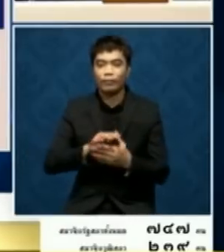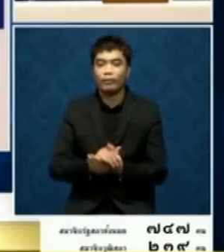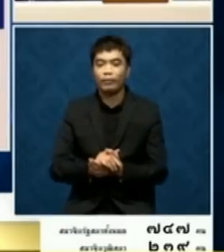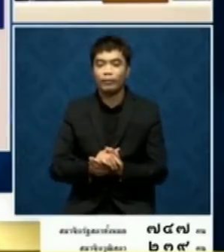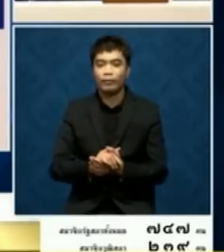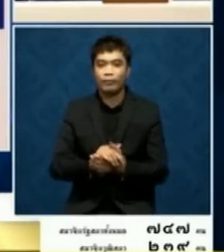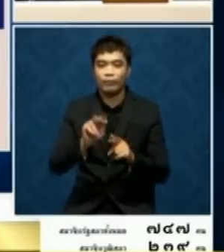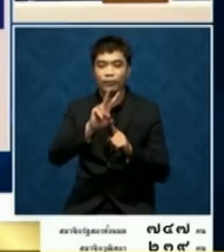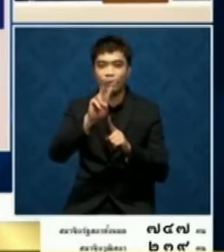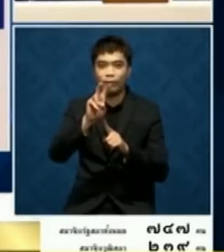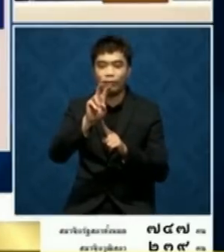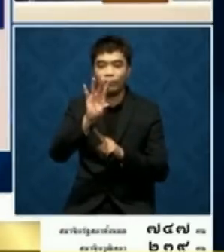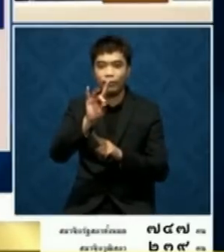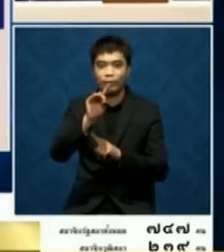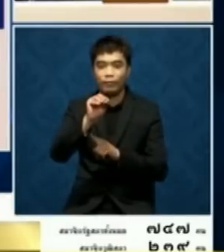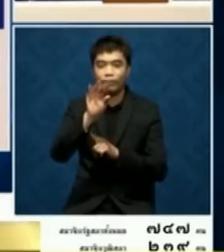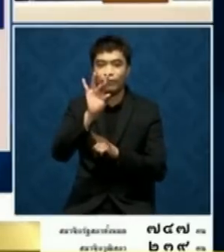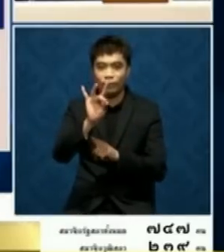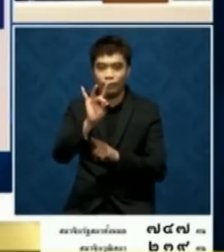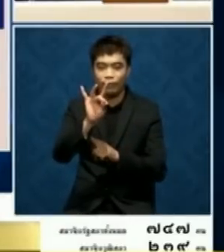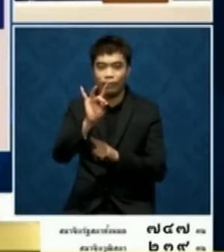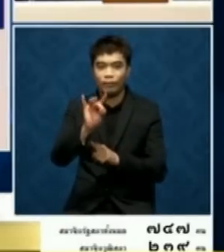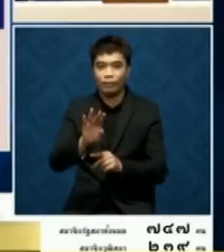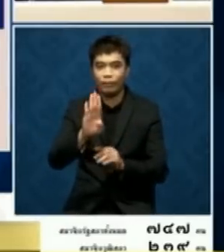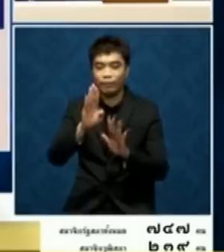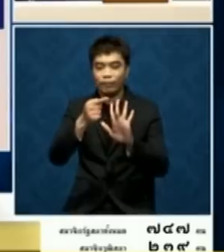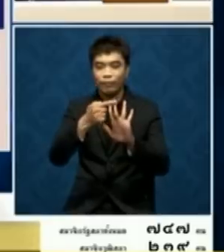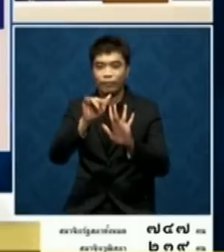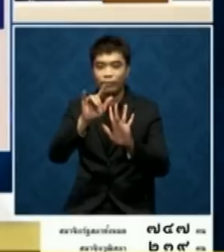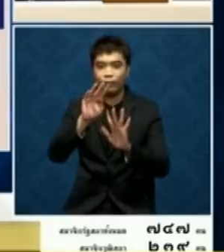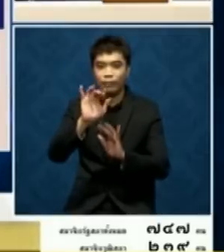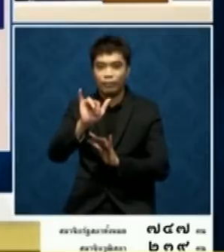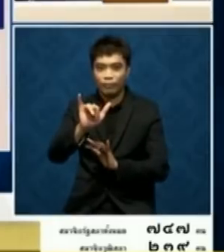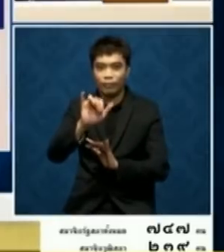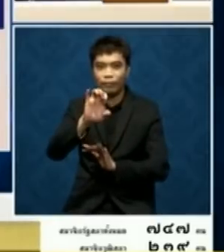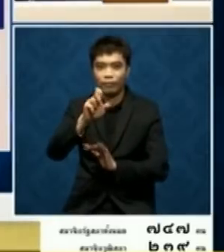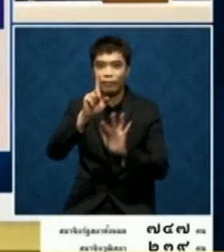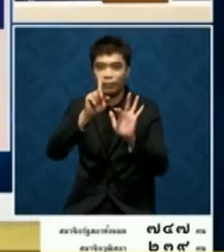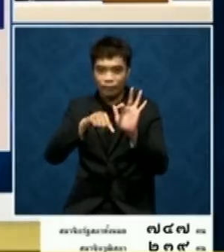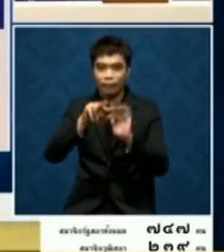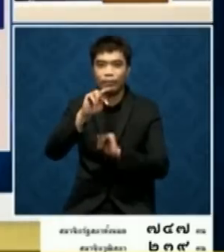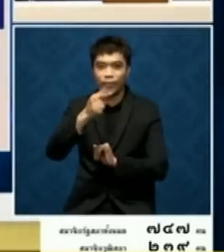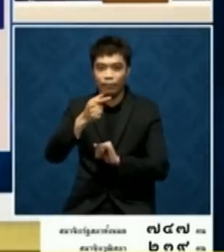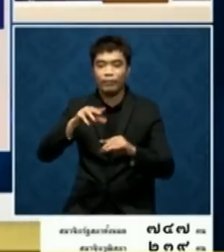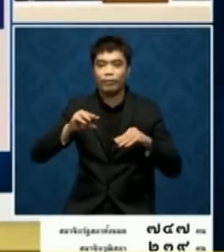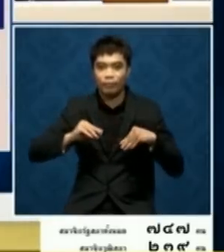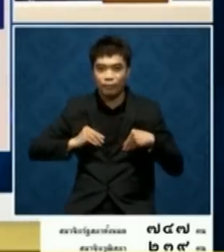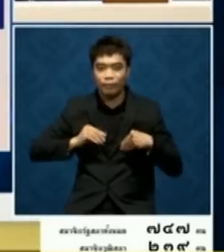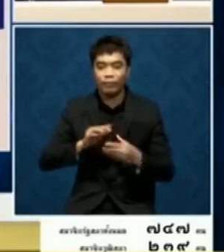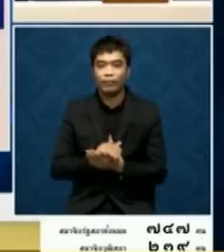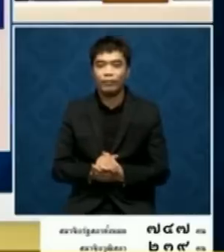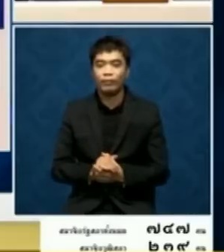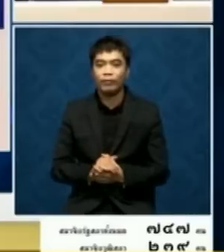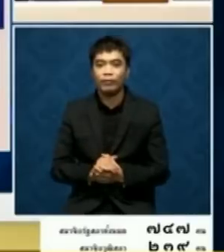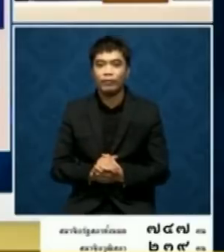ารู้สึกว่าเฮ้ยเศรษฐกิจไม่ดีเนี่ยแล้วอยู่ดีมีเงินใช้เนี่ยแล้วไปจับใจใช้สอยเนี่ย ค่ะ เข้าใจไหมยุคนี้มันเป็น